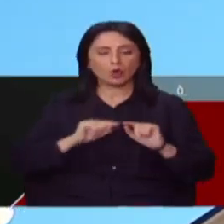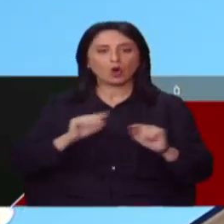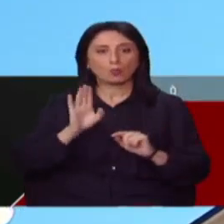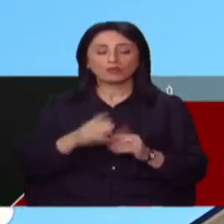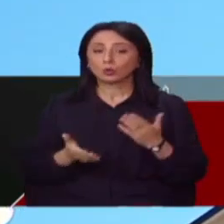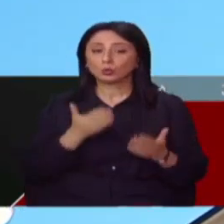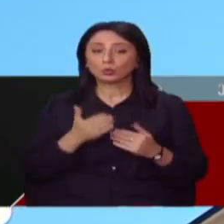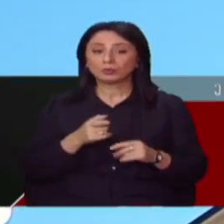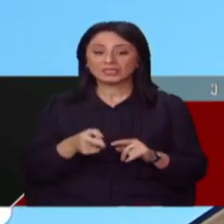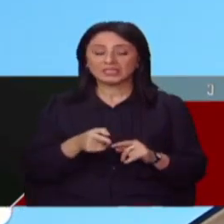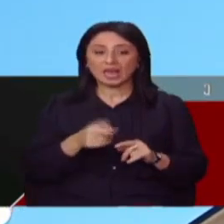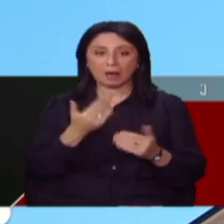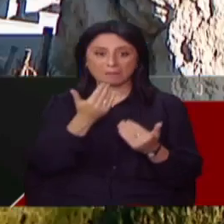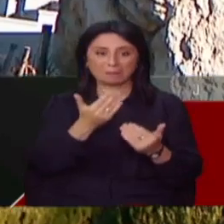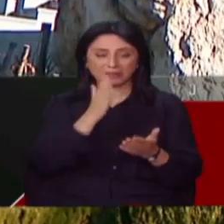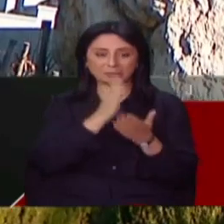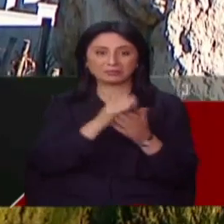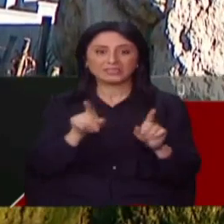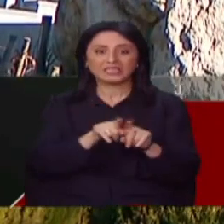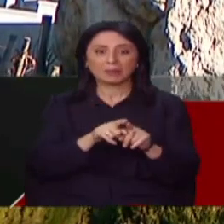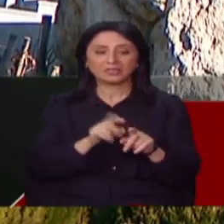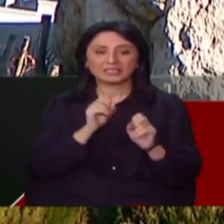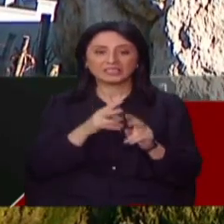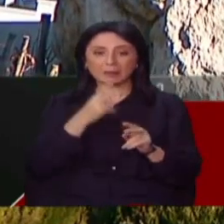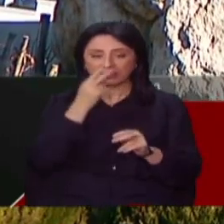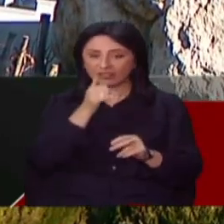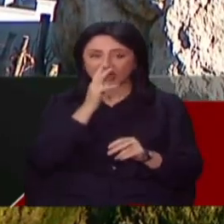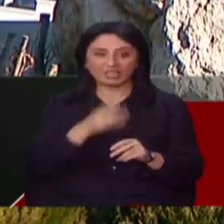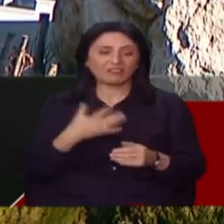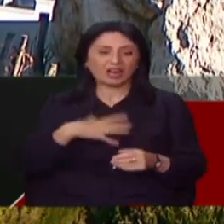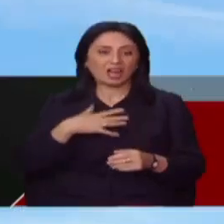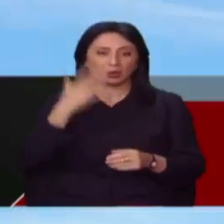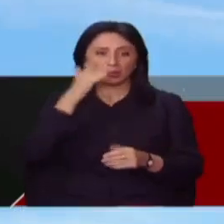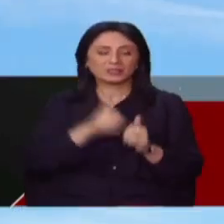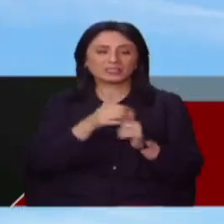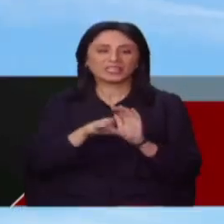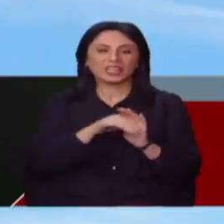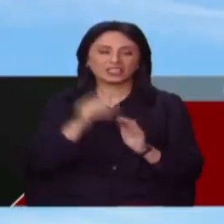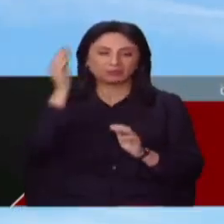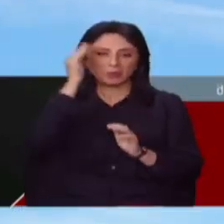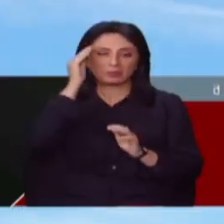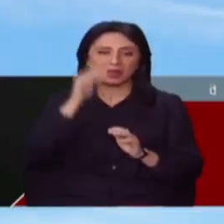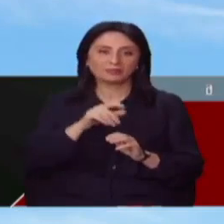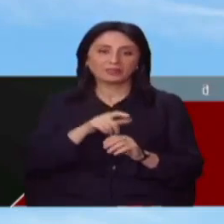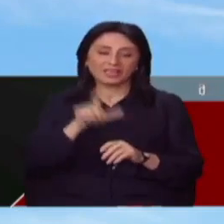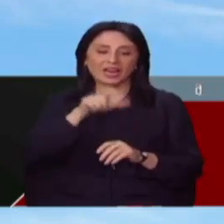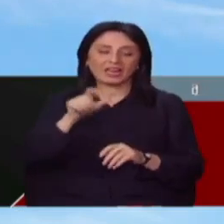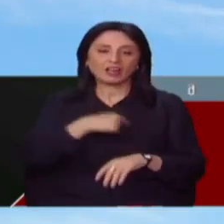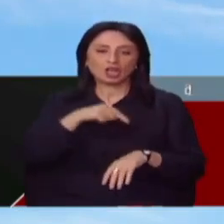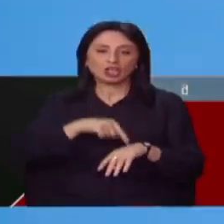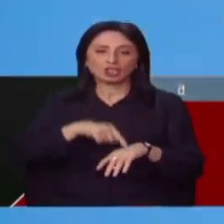ოპონენტებიც, თუმცა ამ ინსტიტუციის მიმართ მსგავს საფრთხეებს ვერ ხედავენ და ქართულ ოცნებას წინასაარჩევნოდ მრევლის